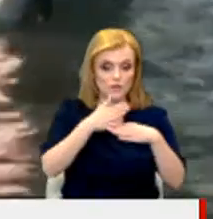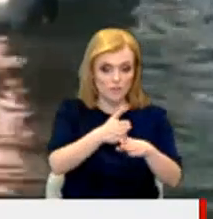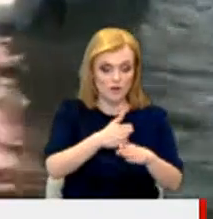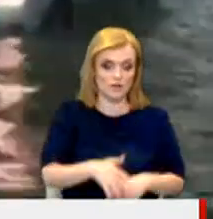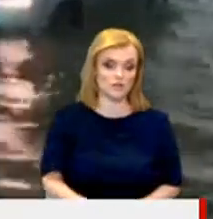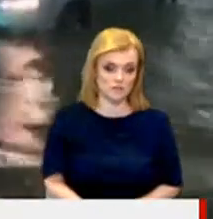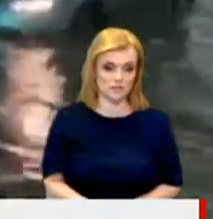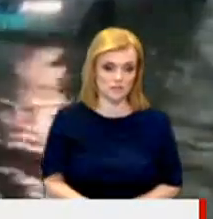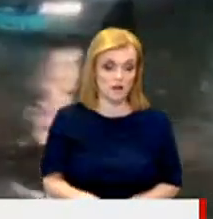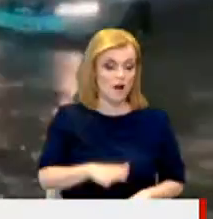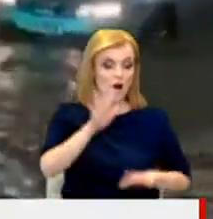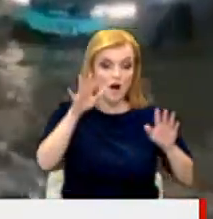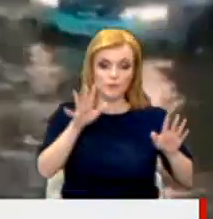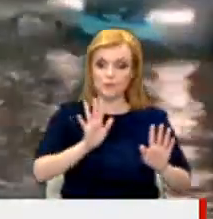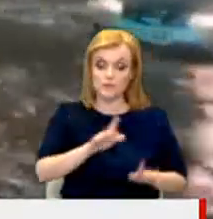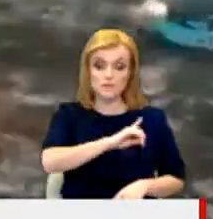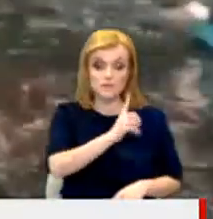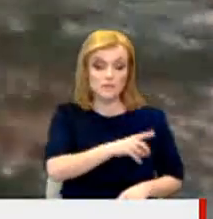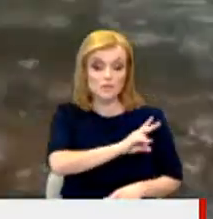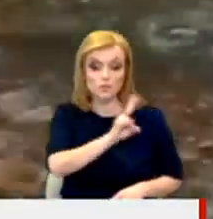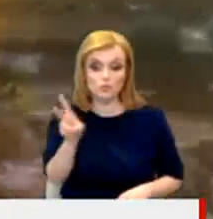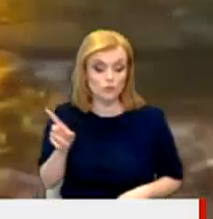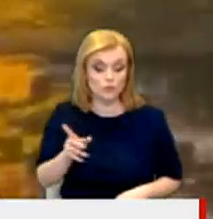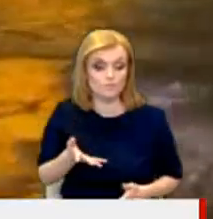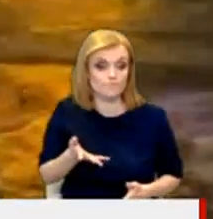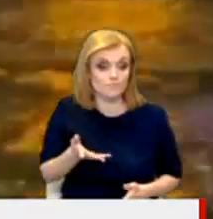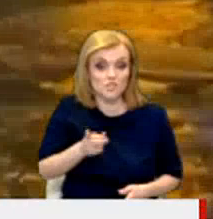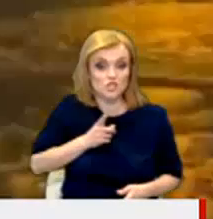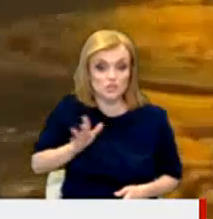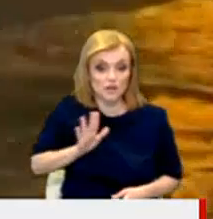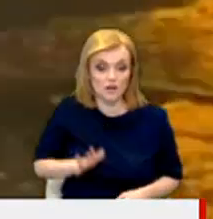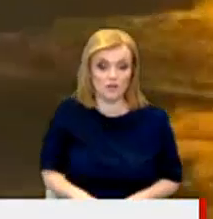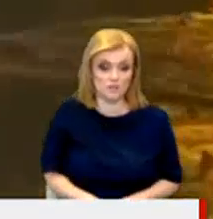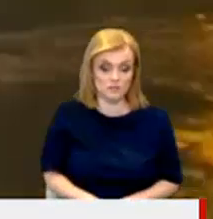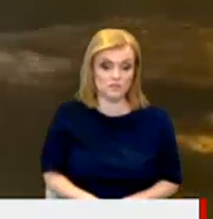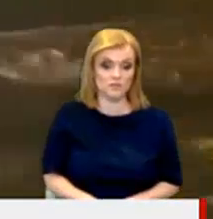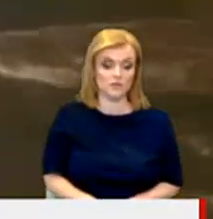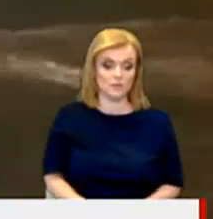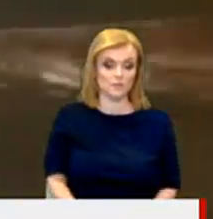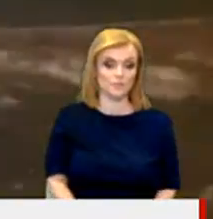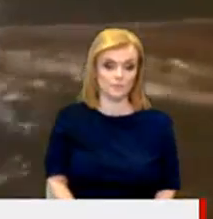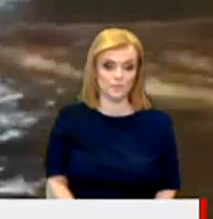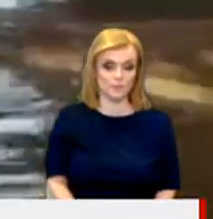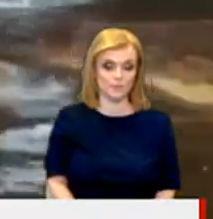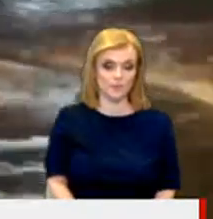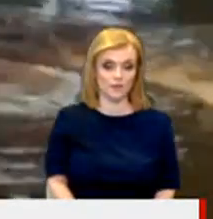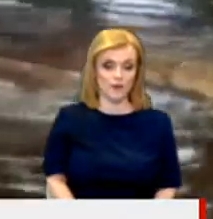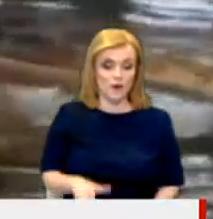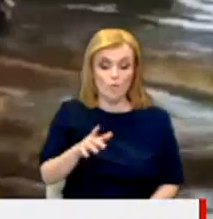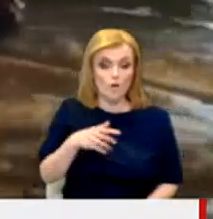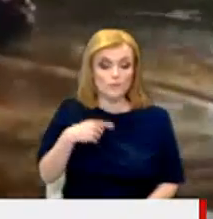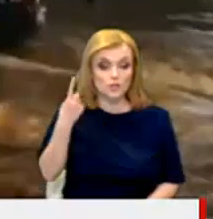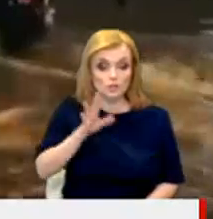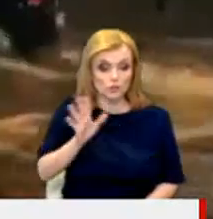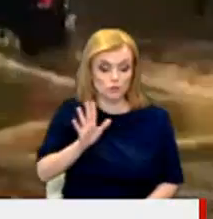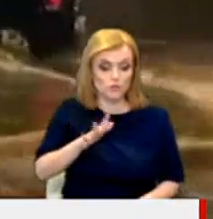de drumuri. Torentele au năvălit pe neașteptate, atât de repede încât cumpărătorii dintr-un supermarket au rămas pur și simplu blocați acolo ore